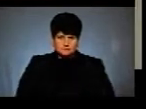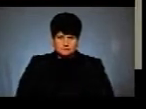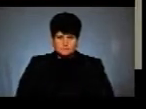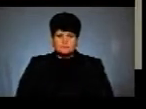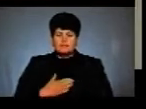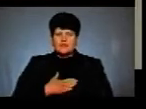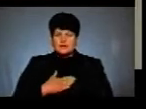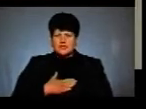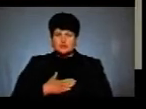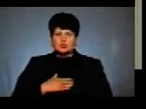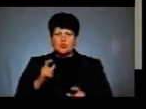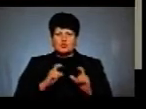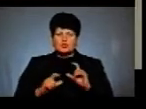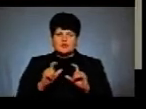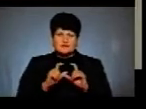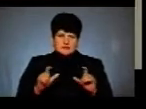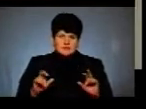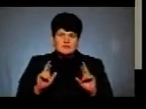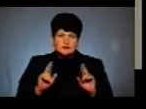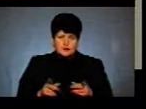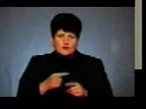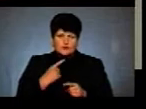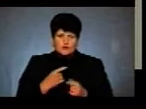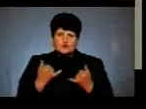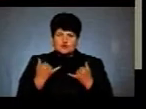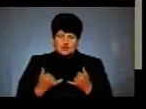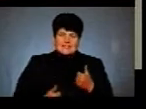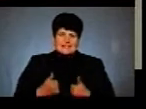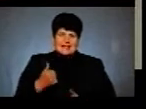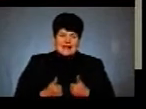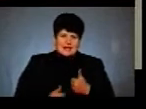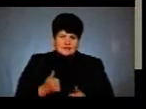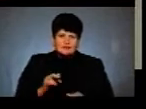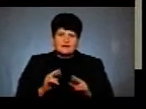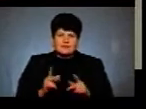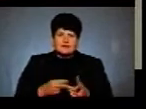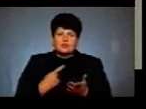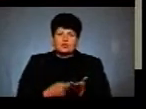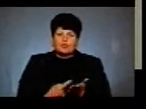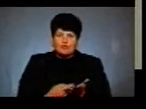Наш університет, як і доводять і сучасні рейтинги, і як і доводить